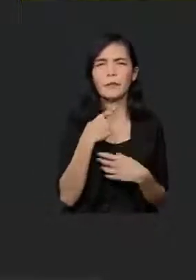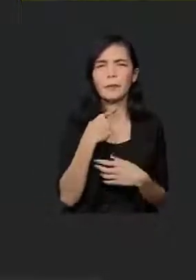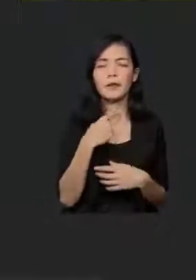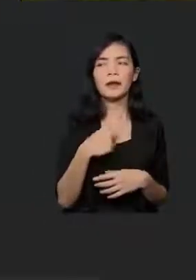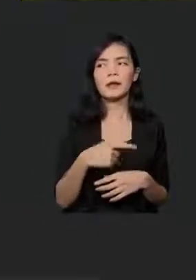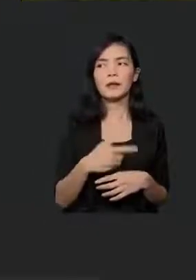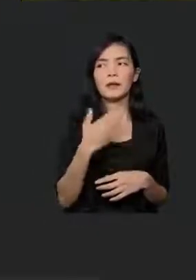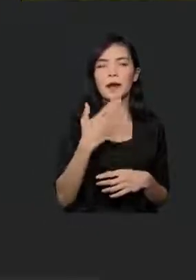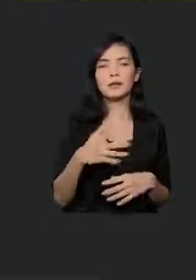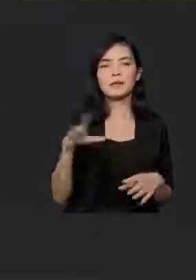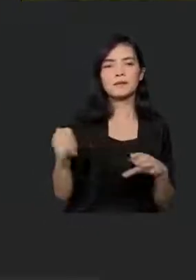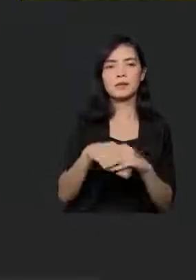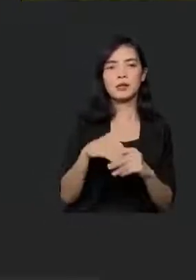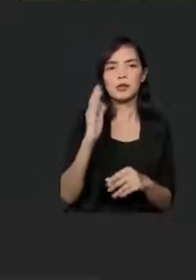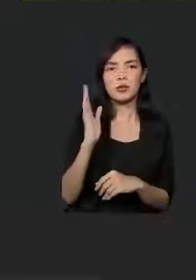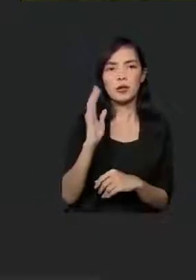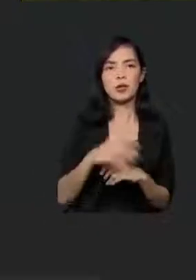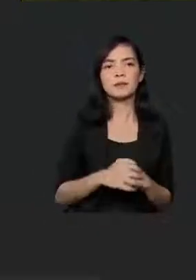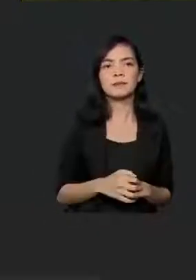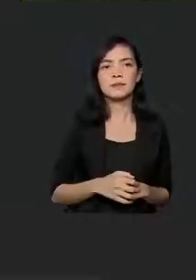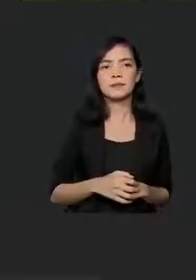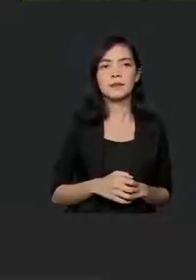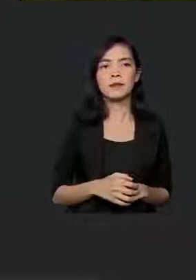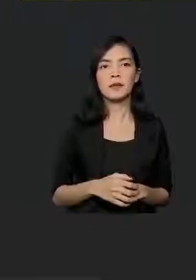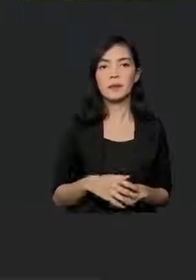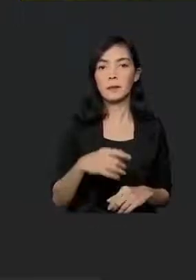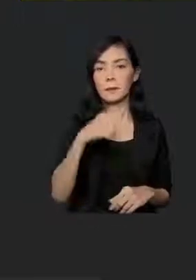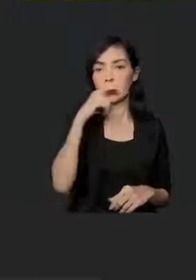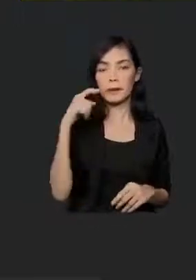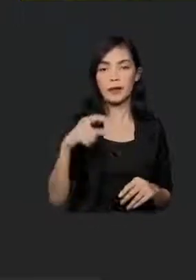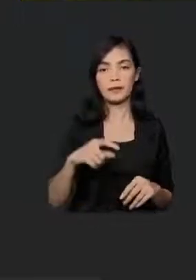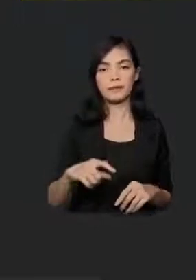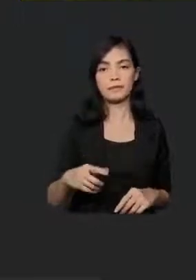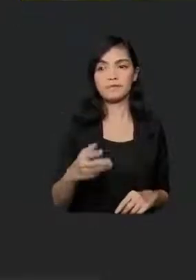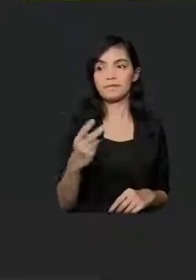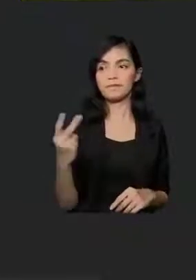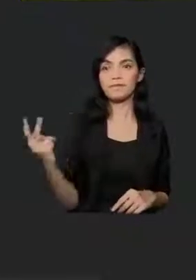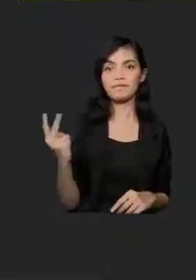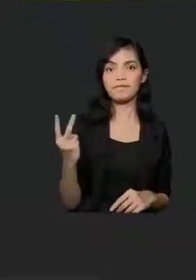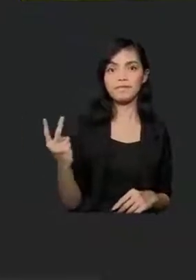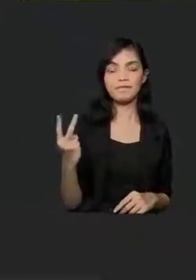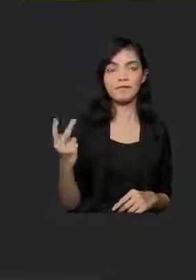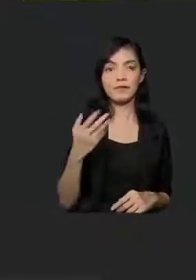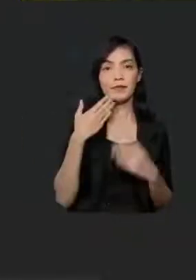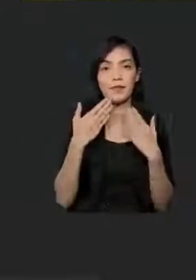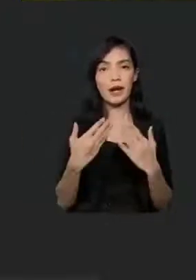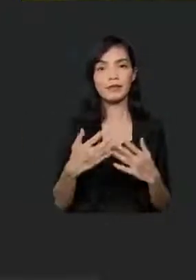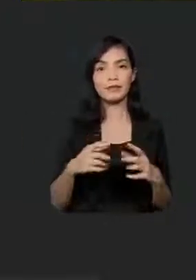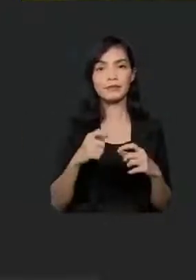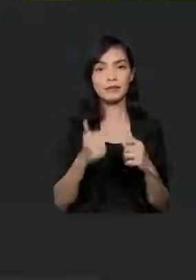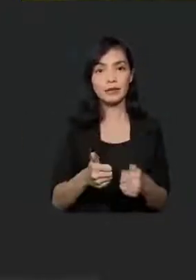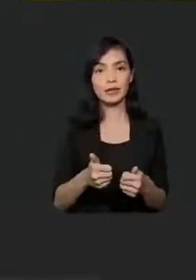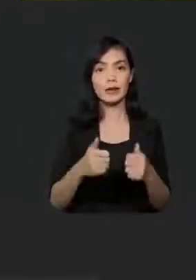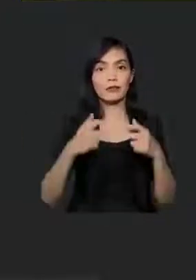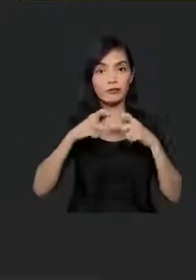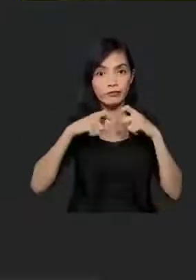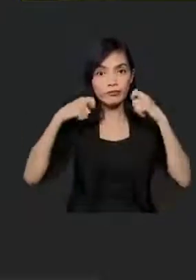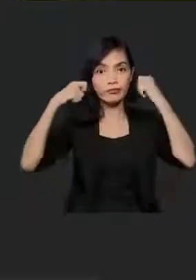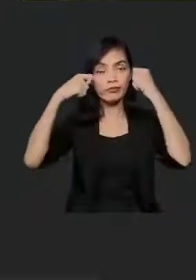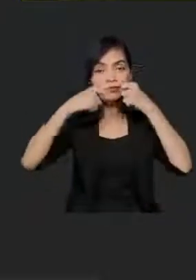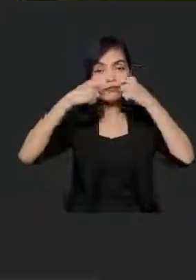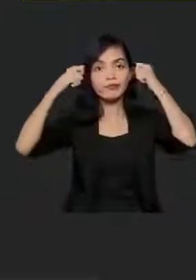ke sini lalu untuk Bapak Didik dan Bapak lalu Terima kasih mungkin bisa dipakai kembali maskernya